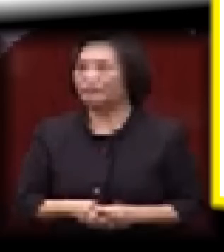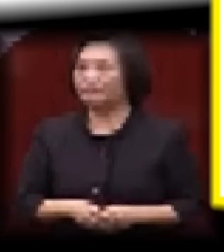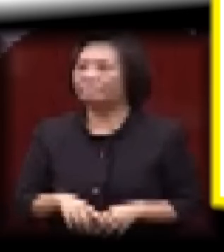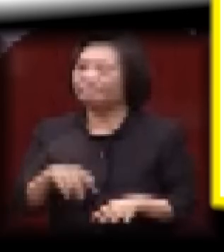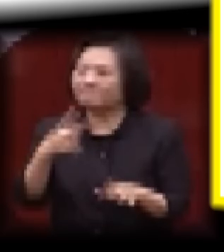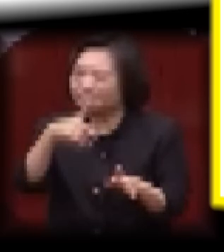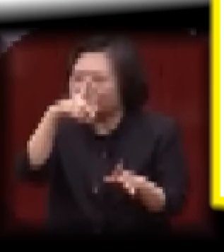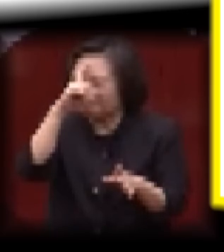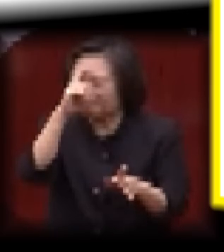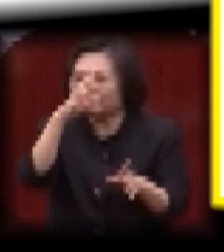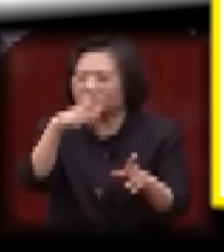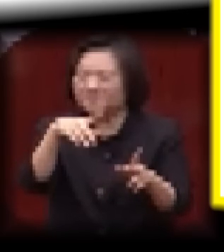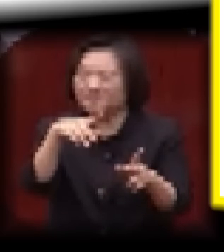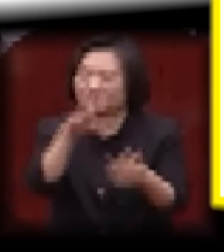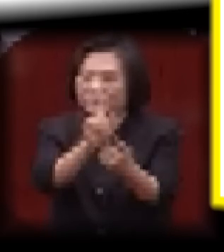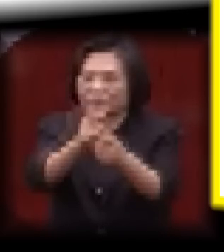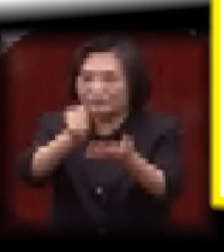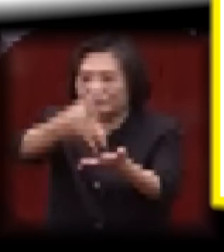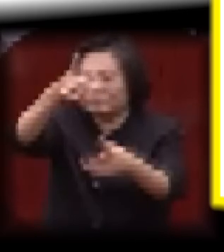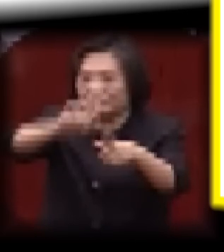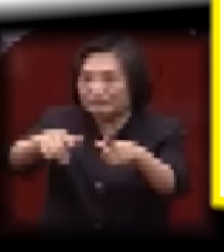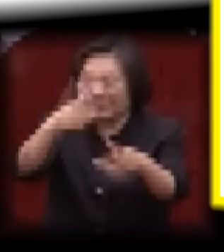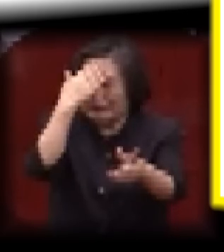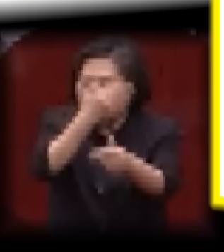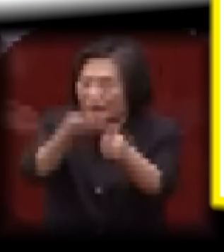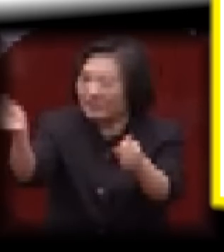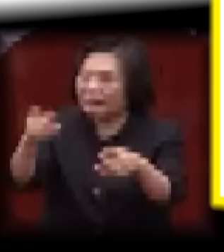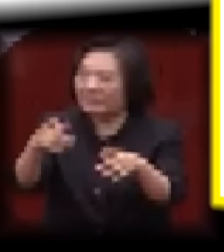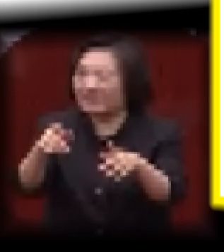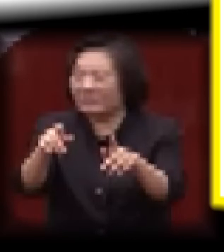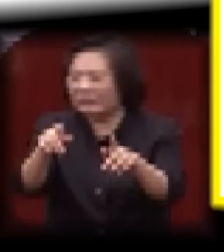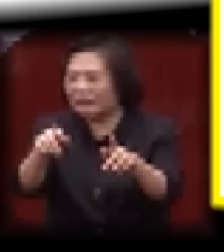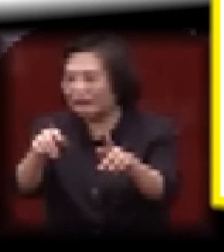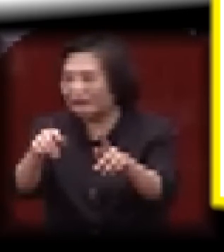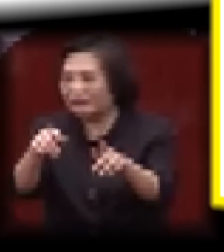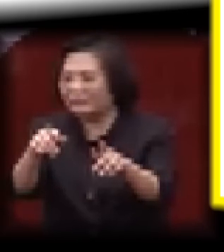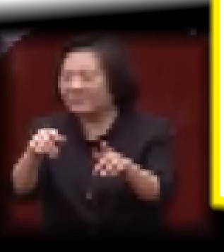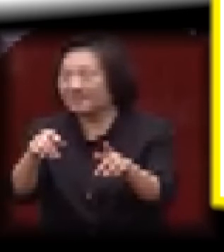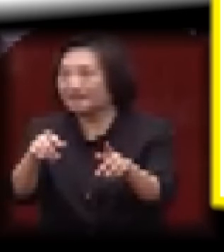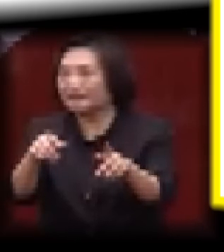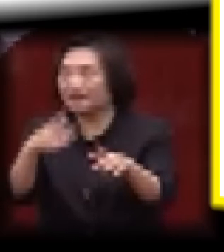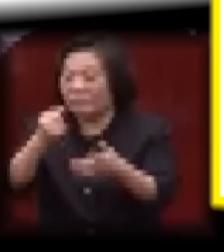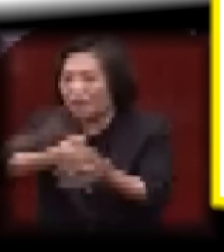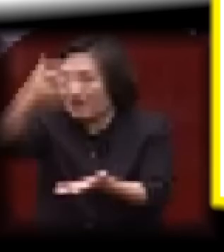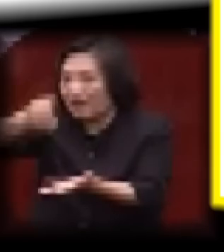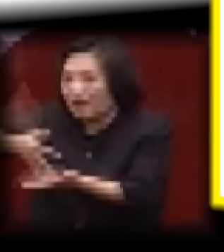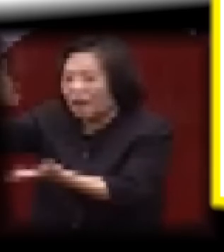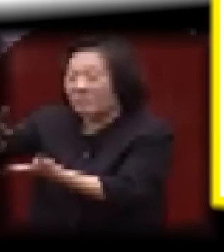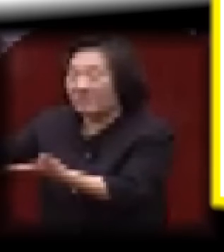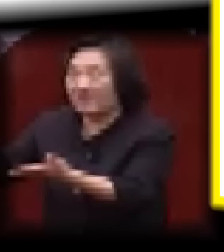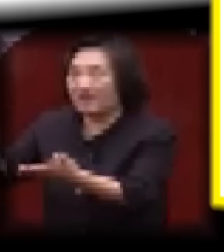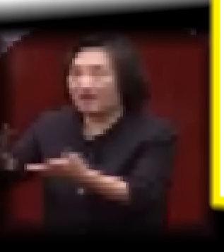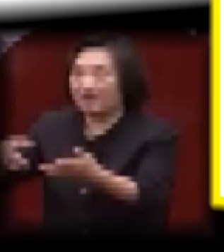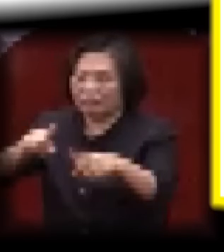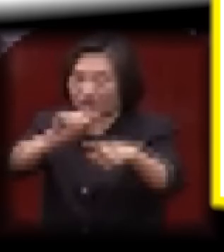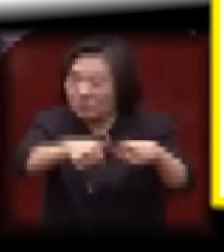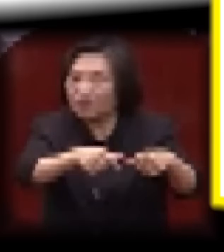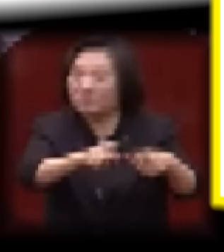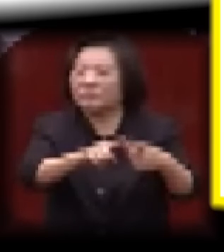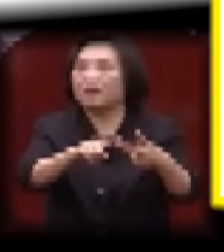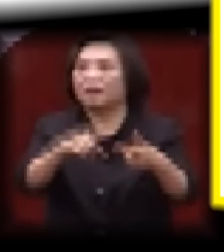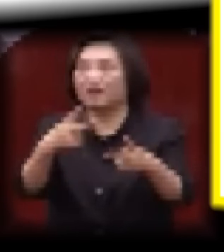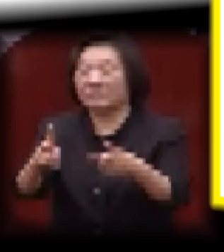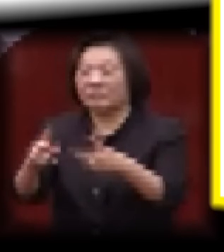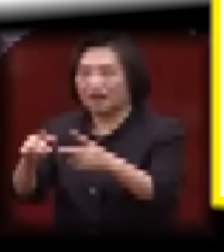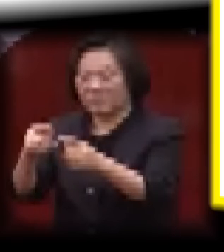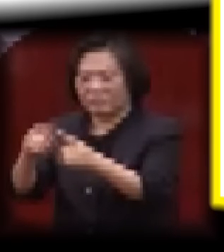少在整个这个营造过程当中，这个营造商跟这个